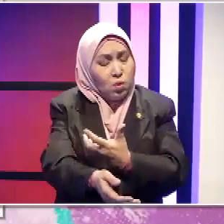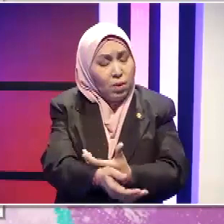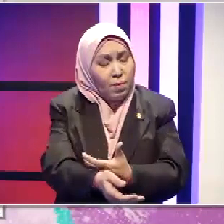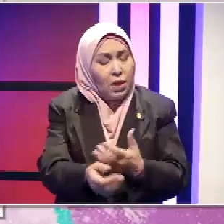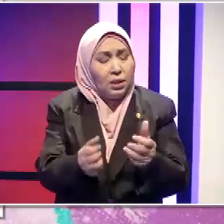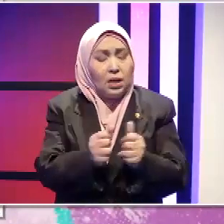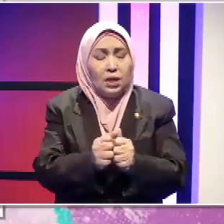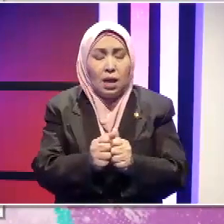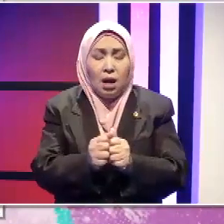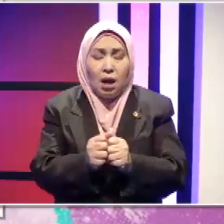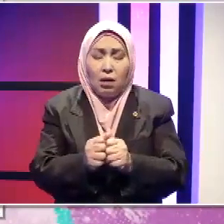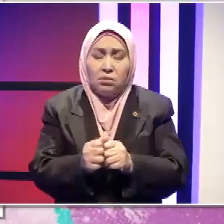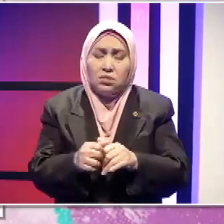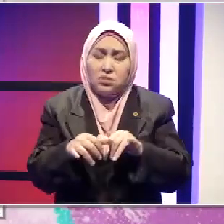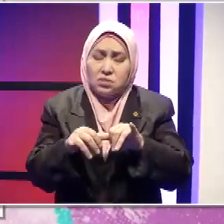wadzu